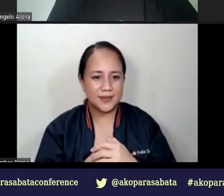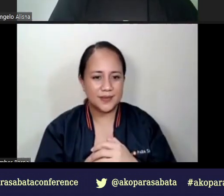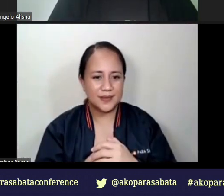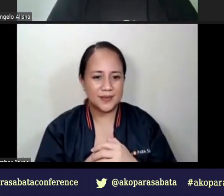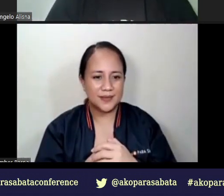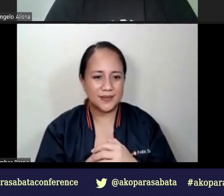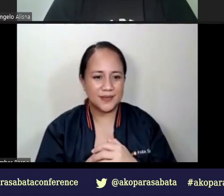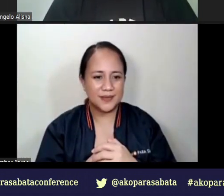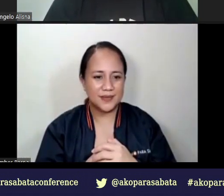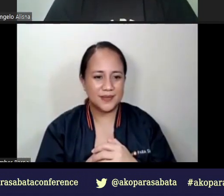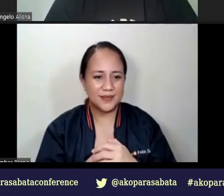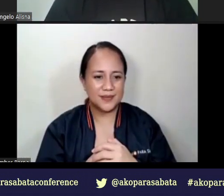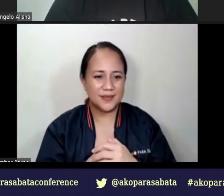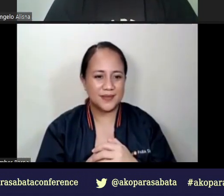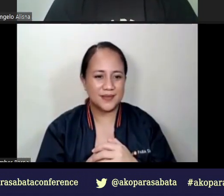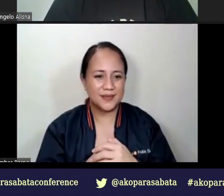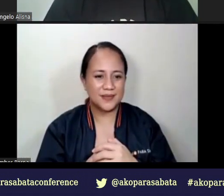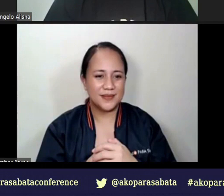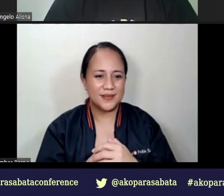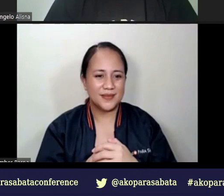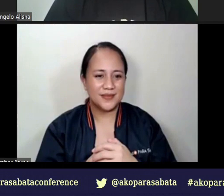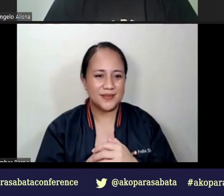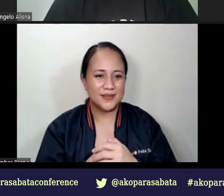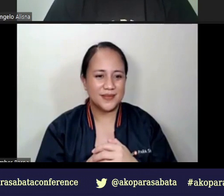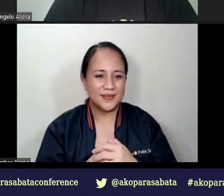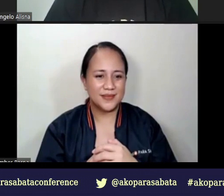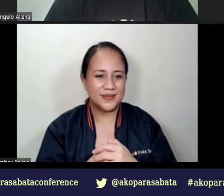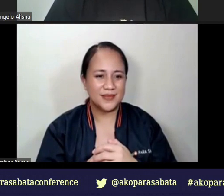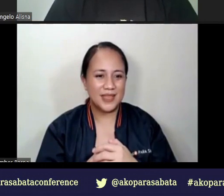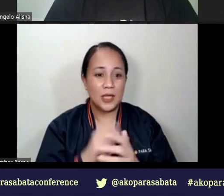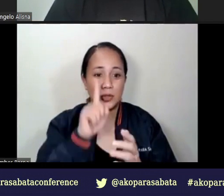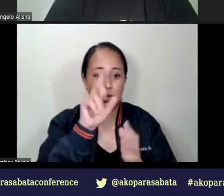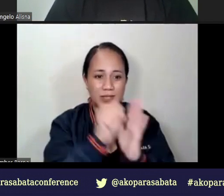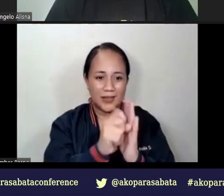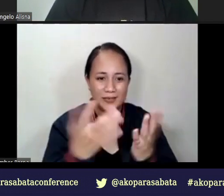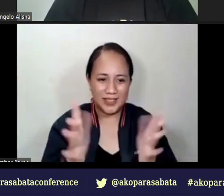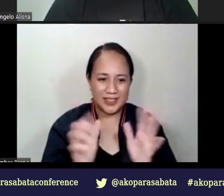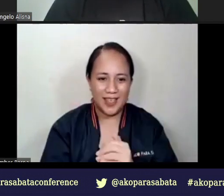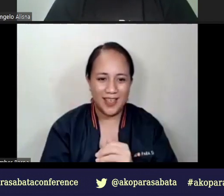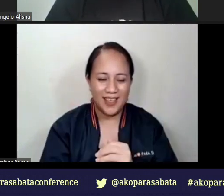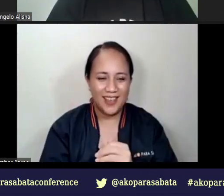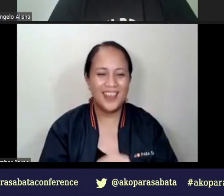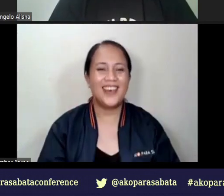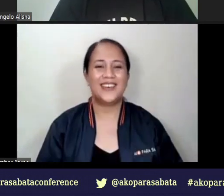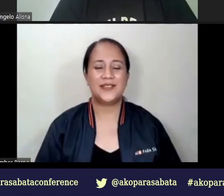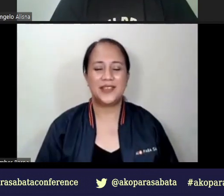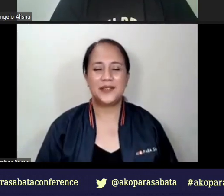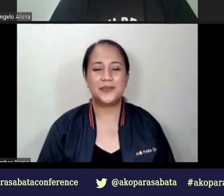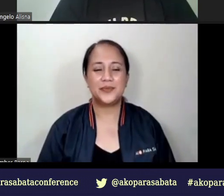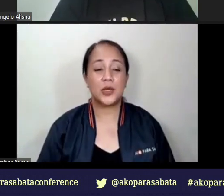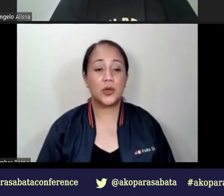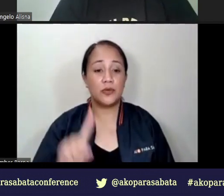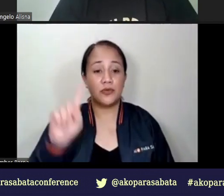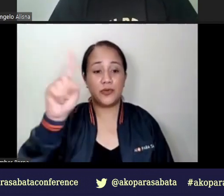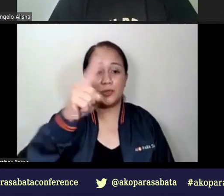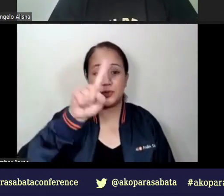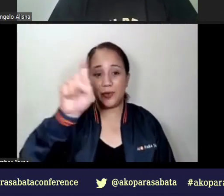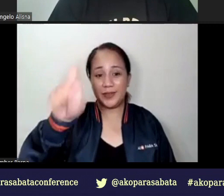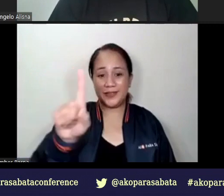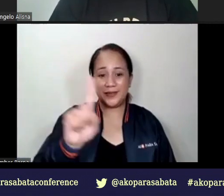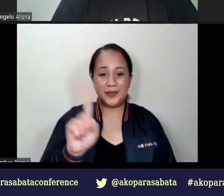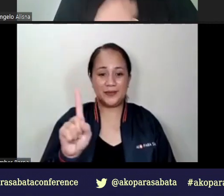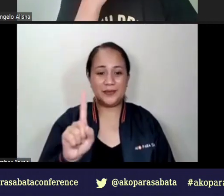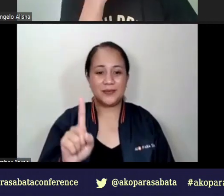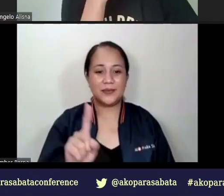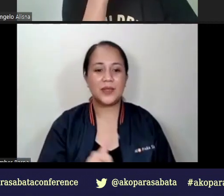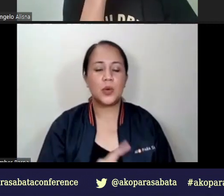Okay, give me 1 second. Okay. 2 seconds na. For the first question po, yung ano